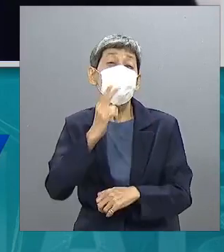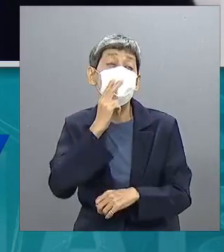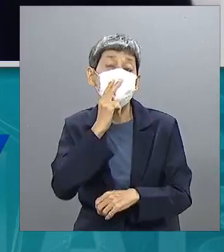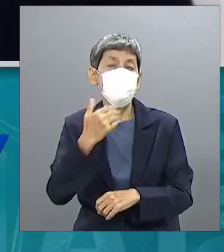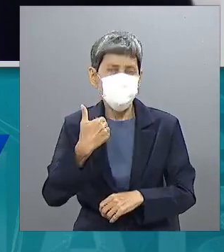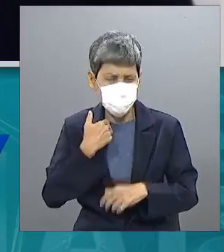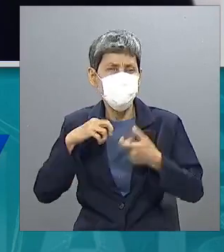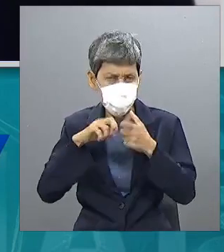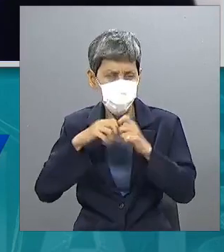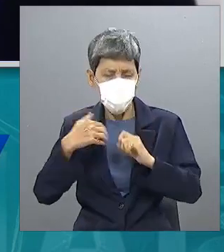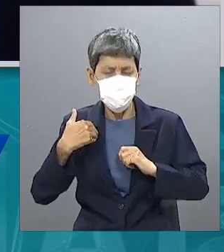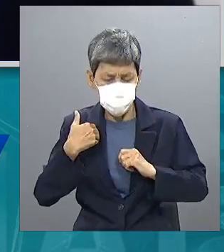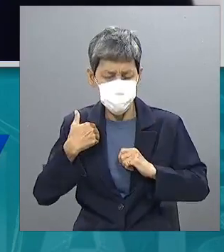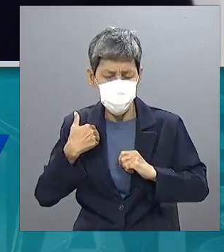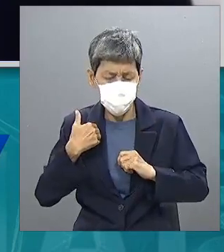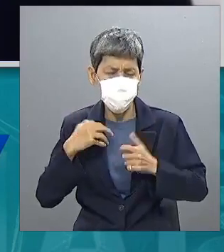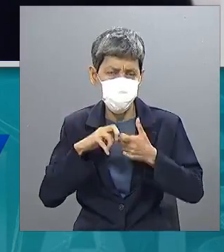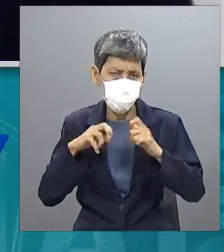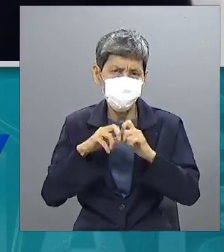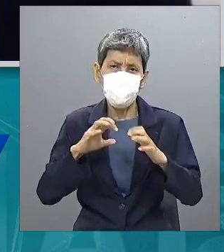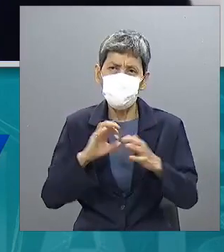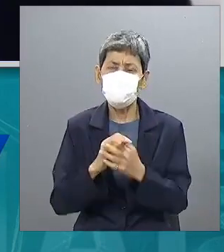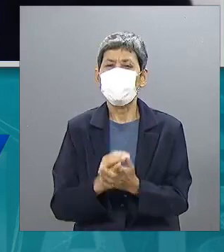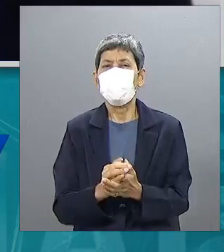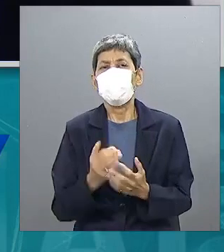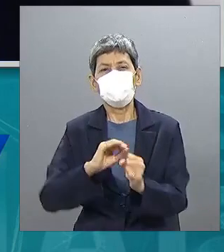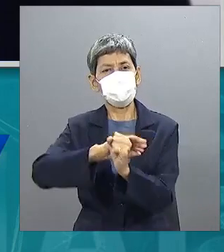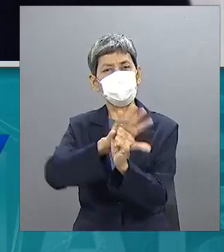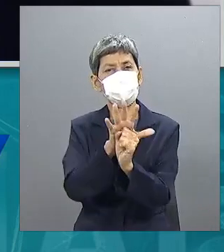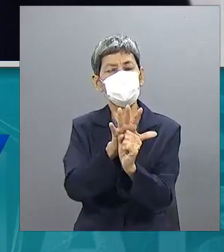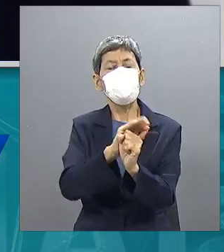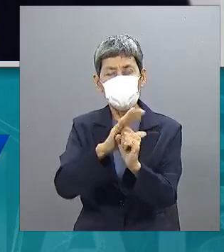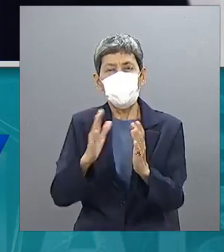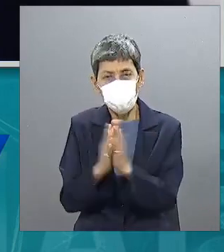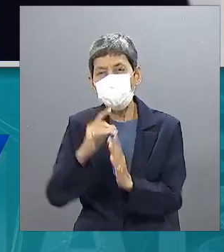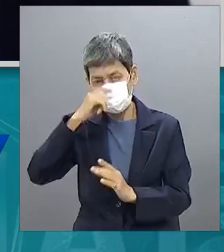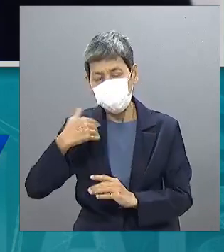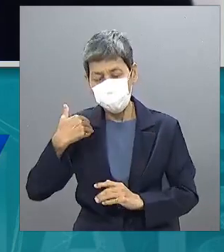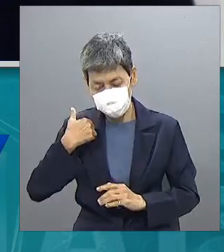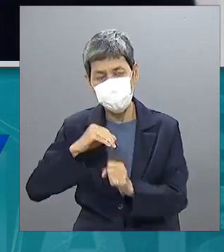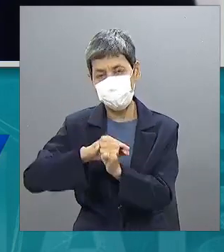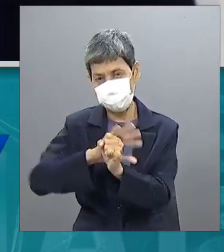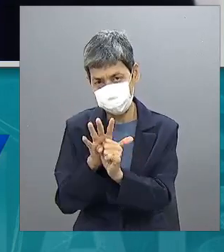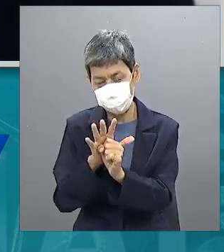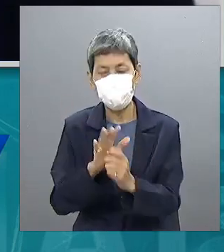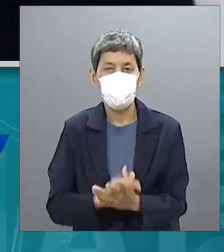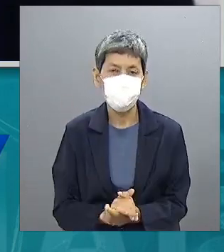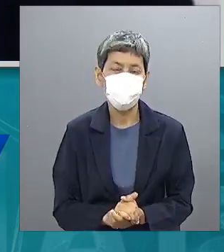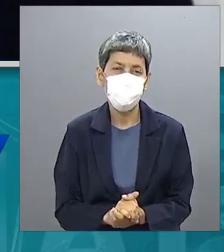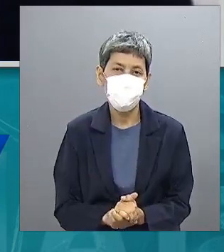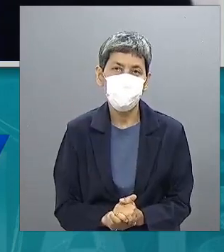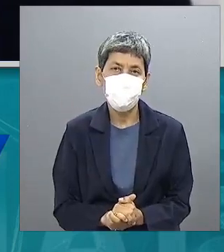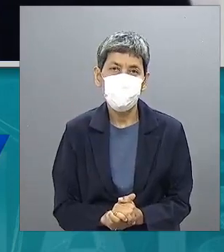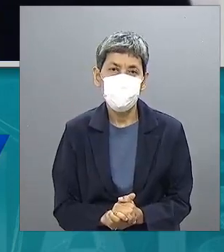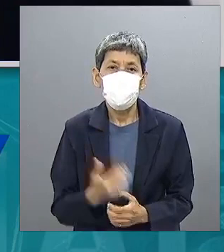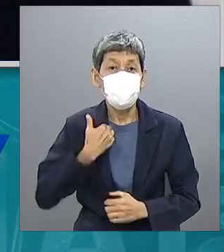โดยตรงนะครับกับเรื่องของสถานการณ์โควิชครับซึ่งรวมถึงในประเทศไทยด้วยครับผมเพราะฉะนั้นคือก็มี